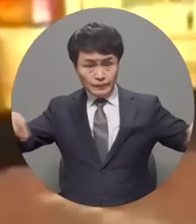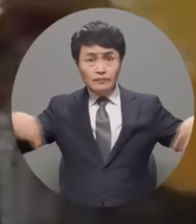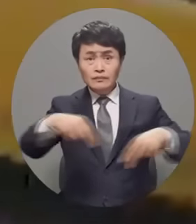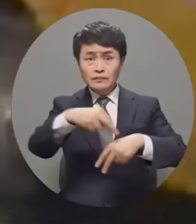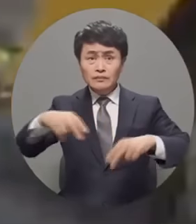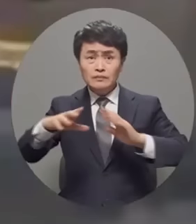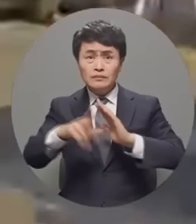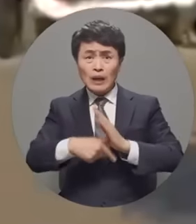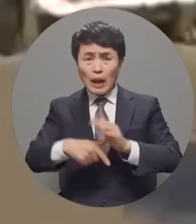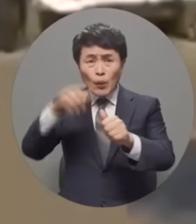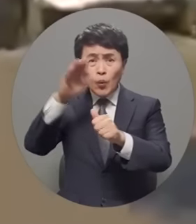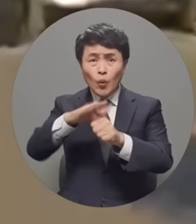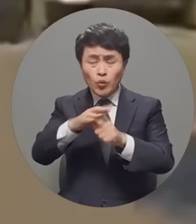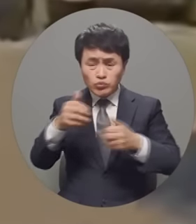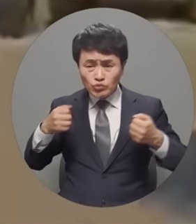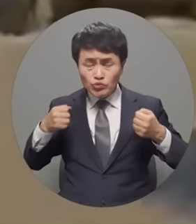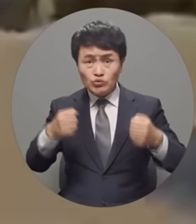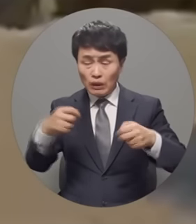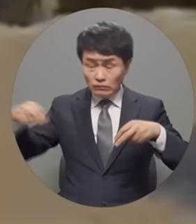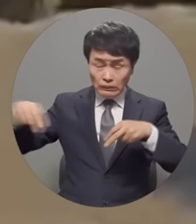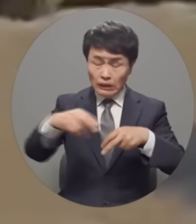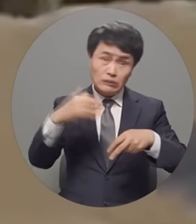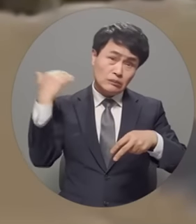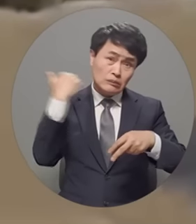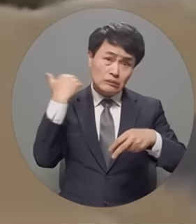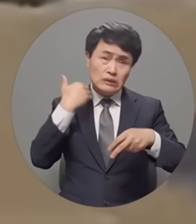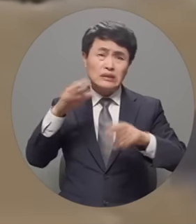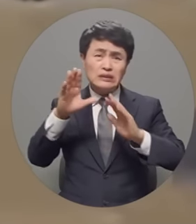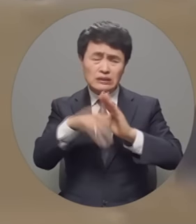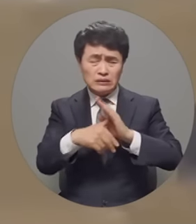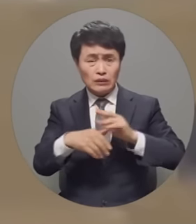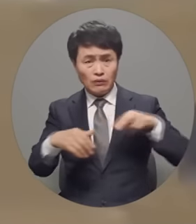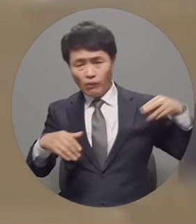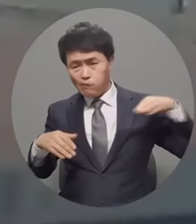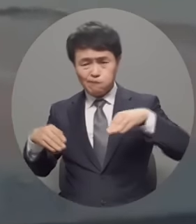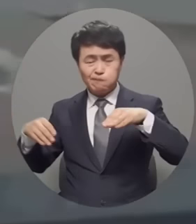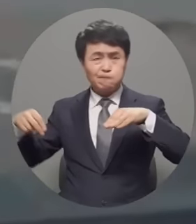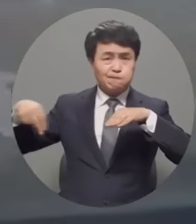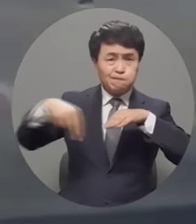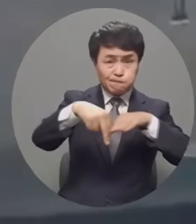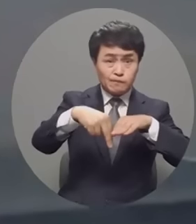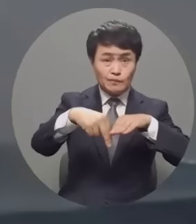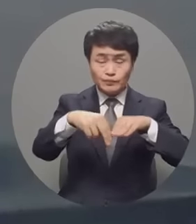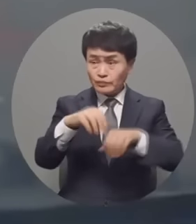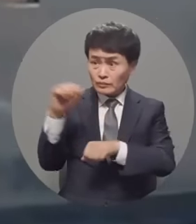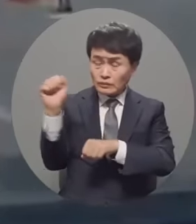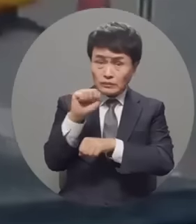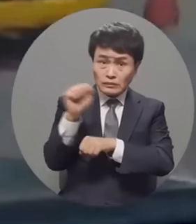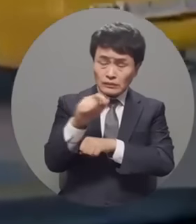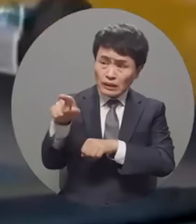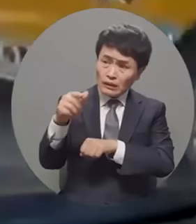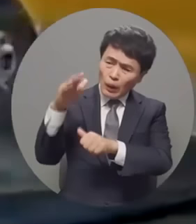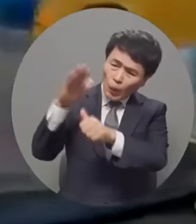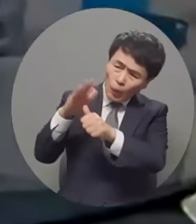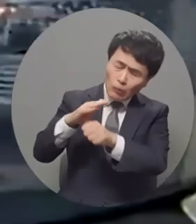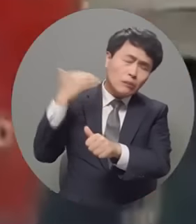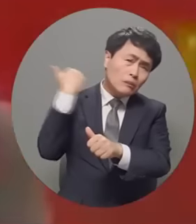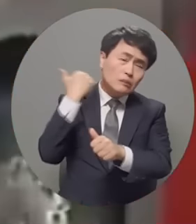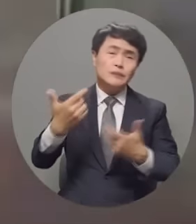건너려던 한 아이, 주행 중인 차량을 보지 못하고 그대로 부딪힙니다. 차량 운전자도 아이를 못 보긴